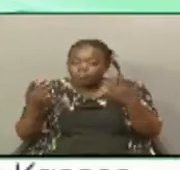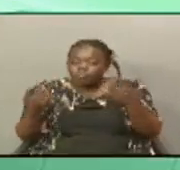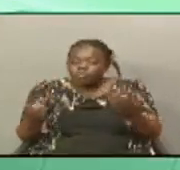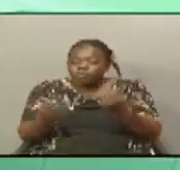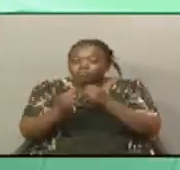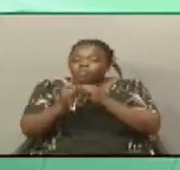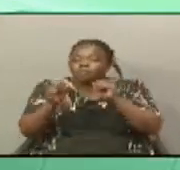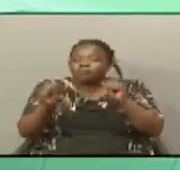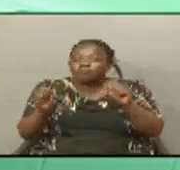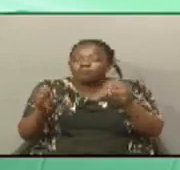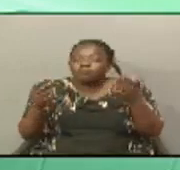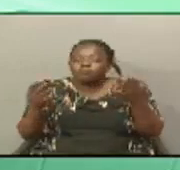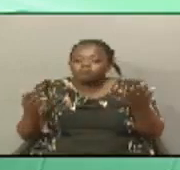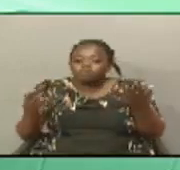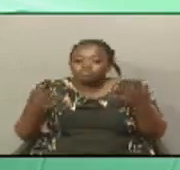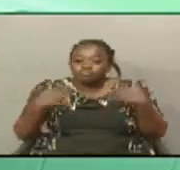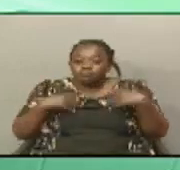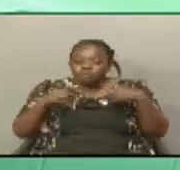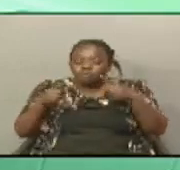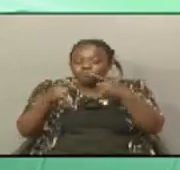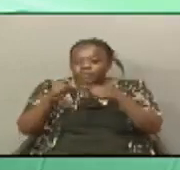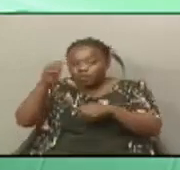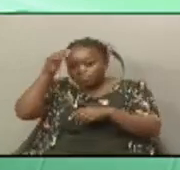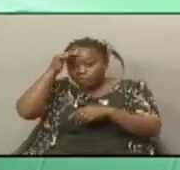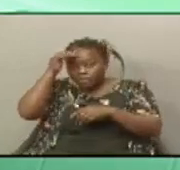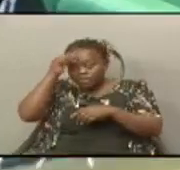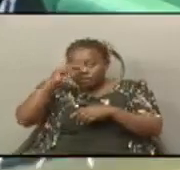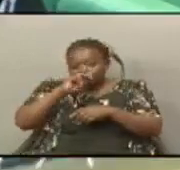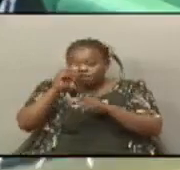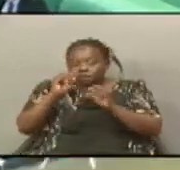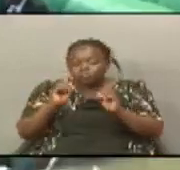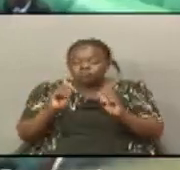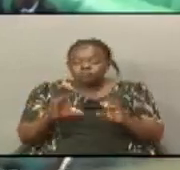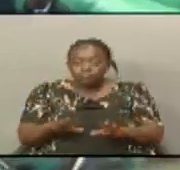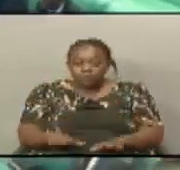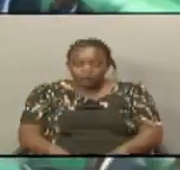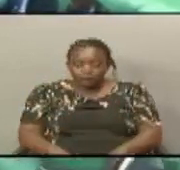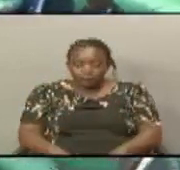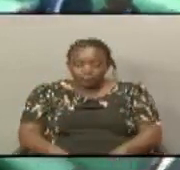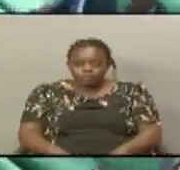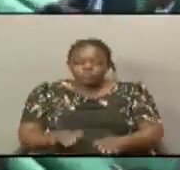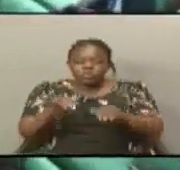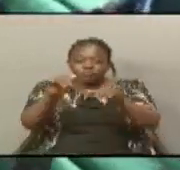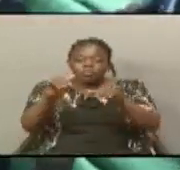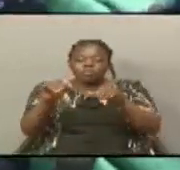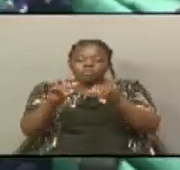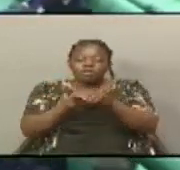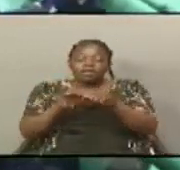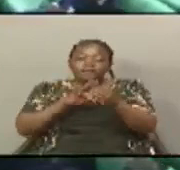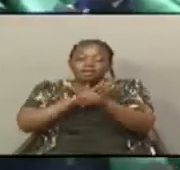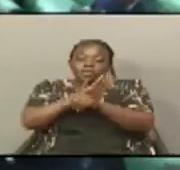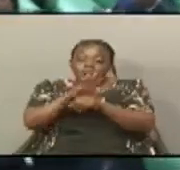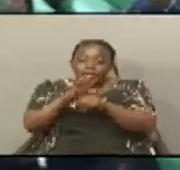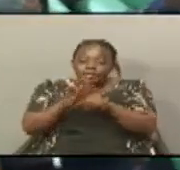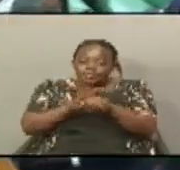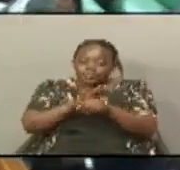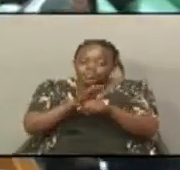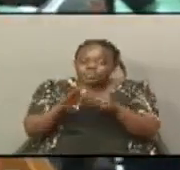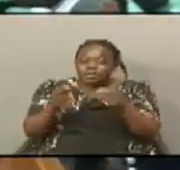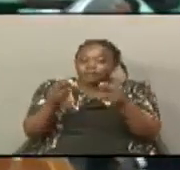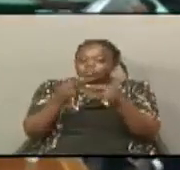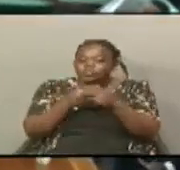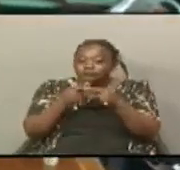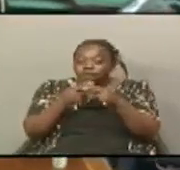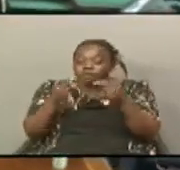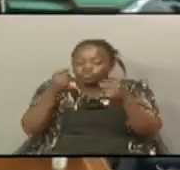and I'm coming to report this. The police is not responding. Yombaka munisipali ya Kasese Feligo Kamale kabuze